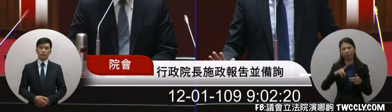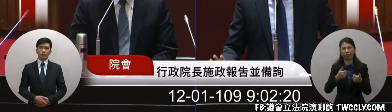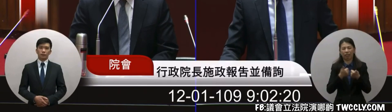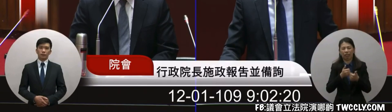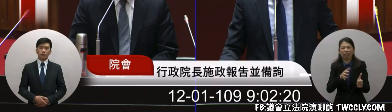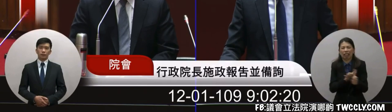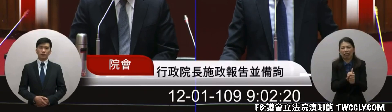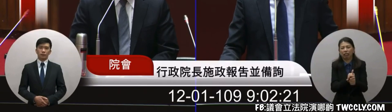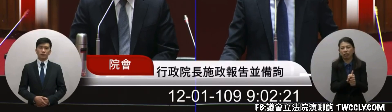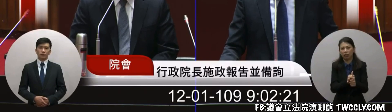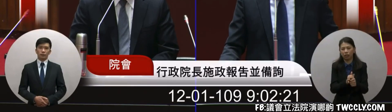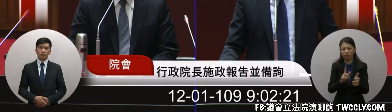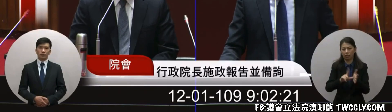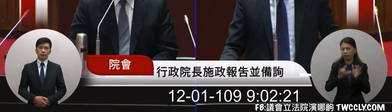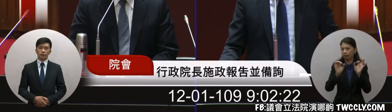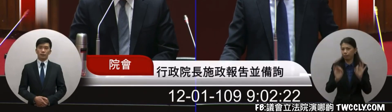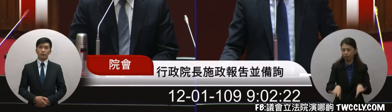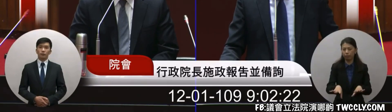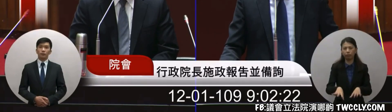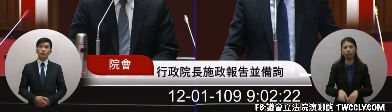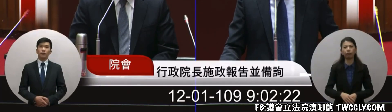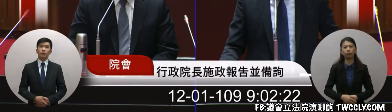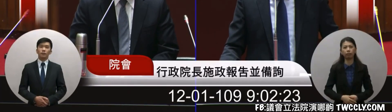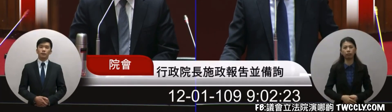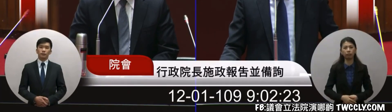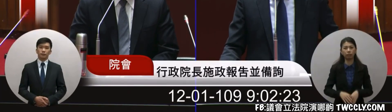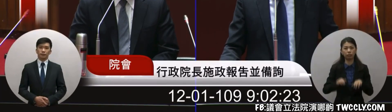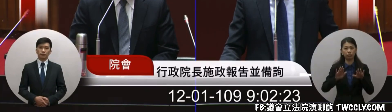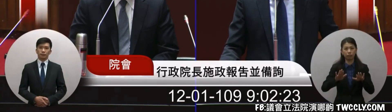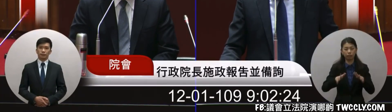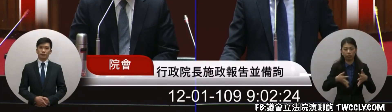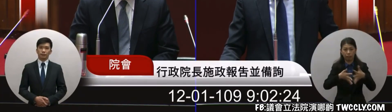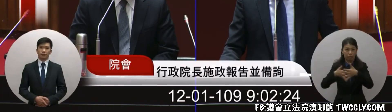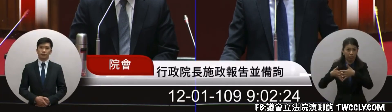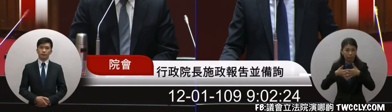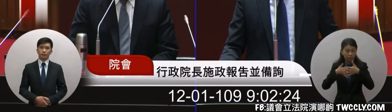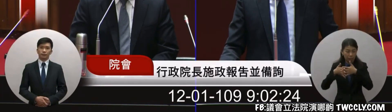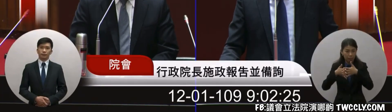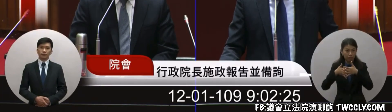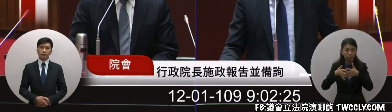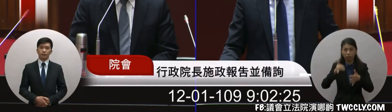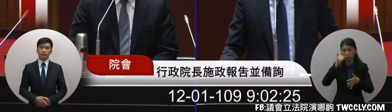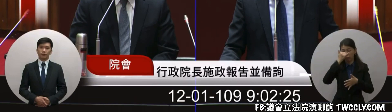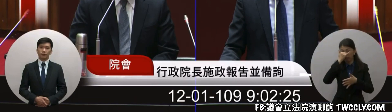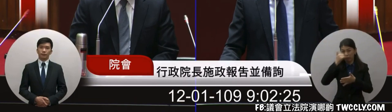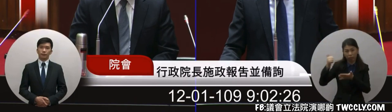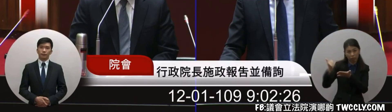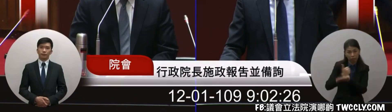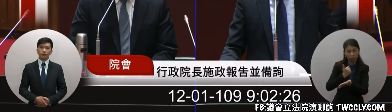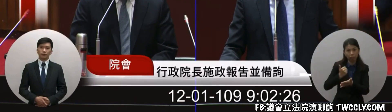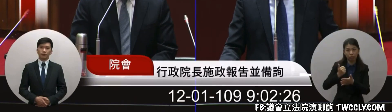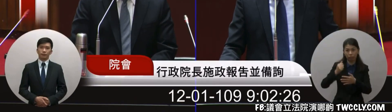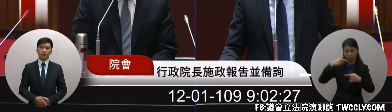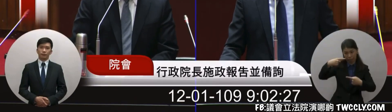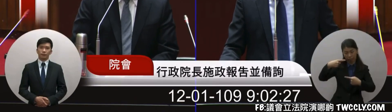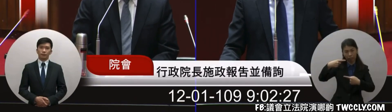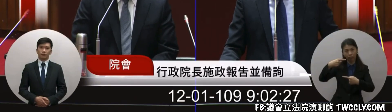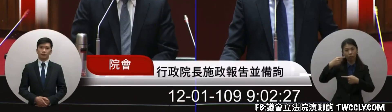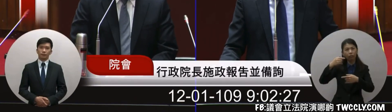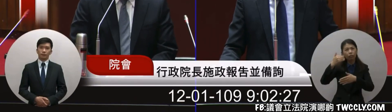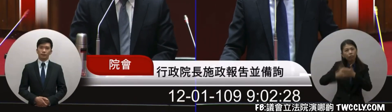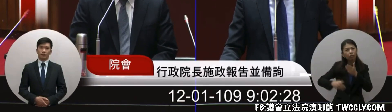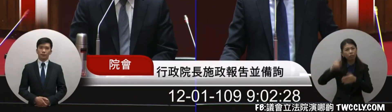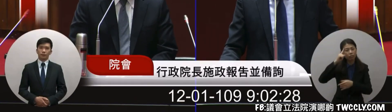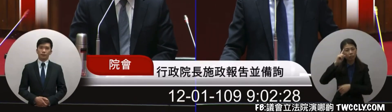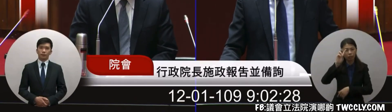那现在其实距离整个这个莱猪的进口明年一月一号也真的只剩下30天了，我想国人要